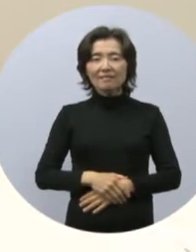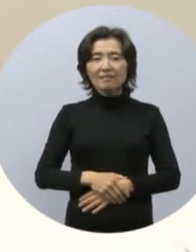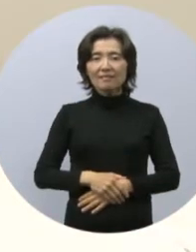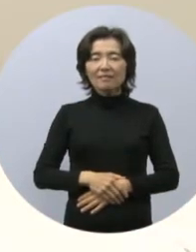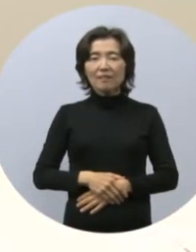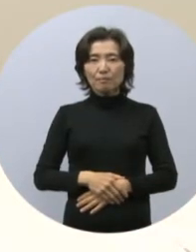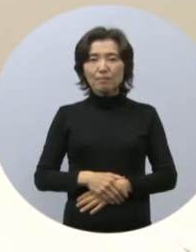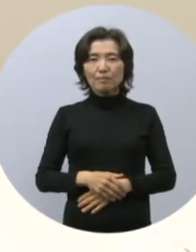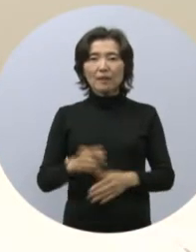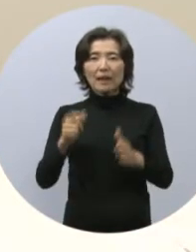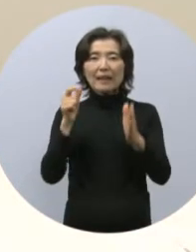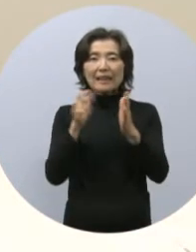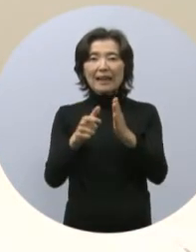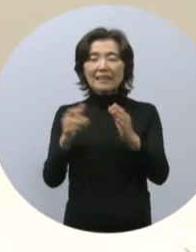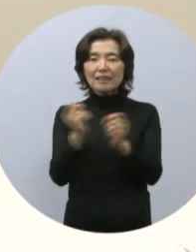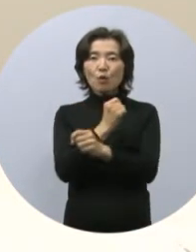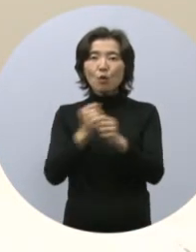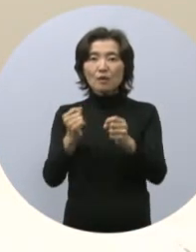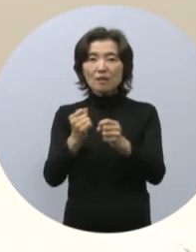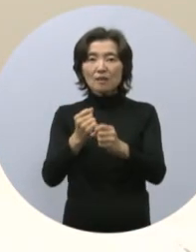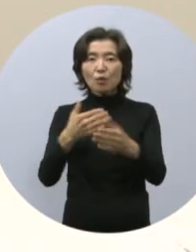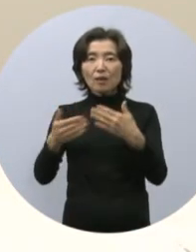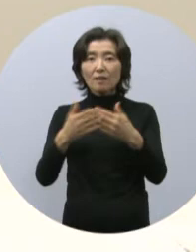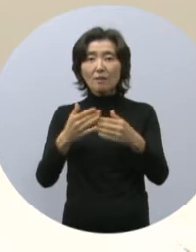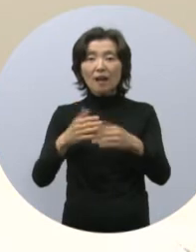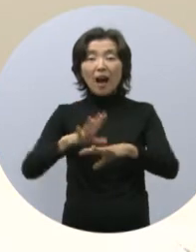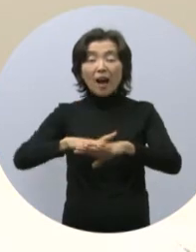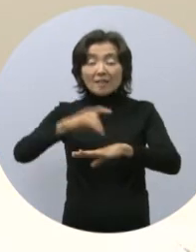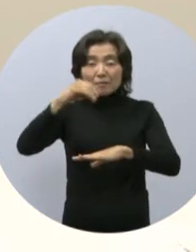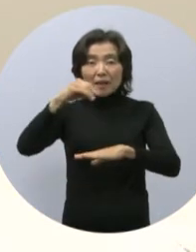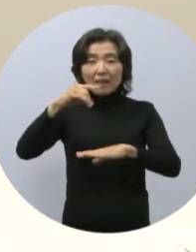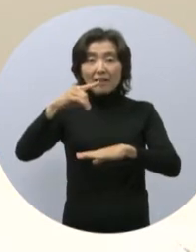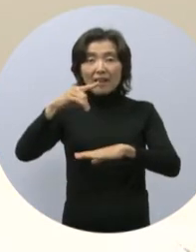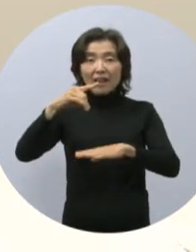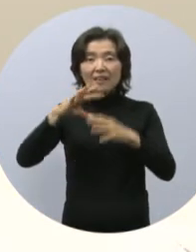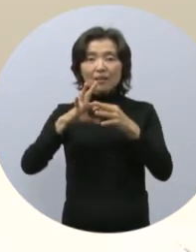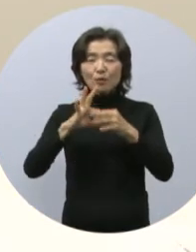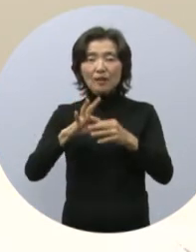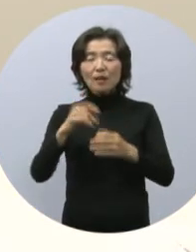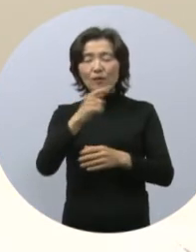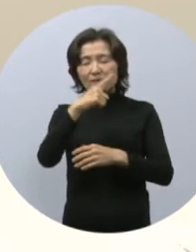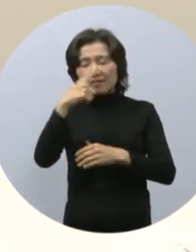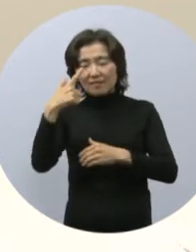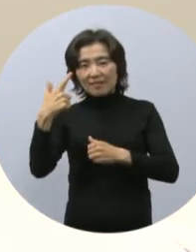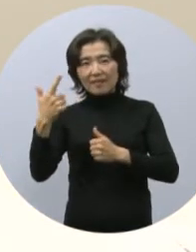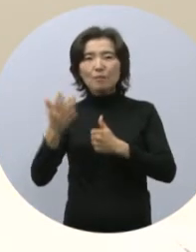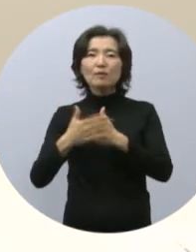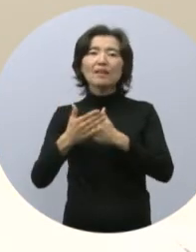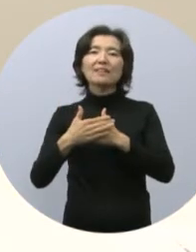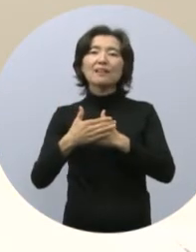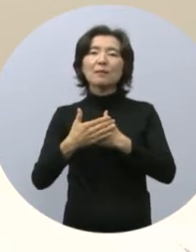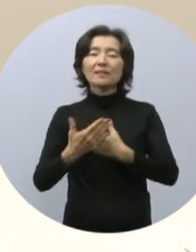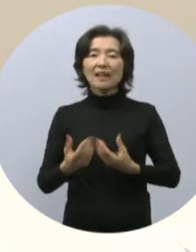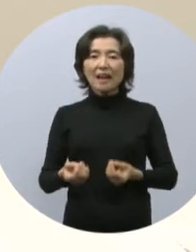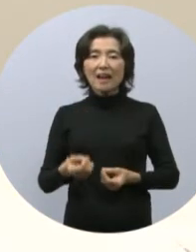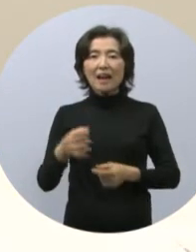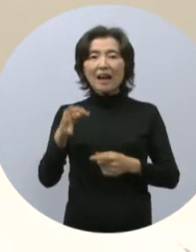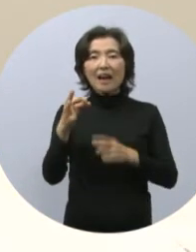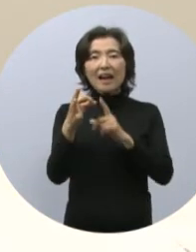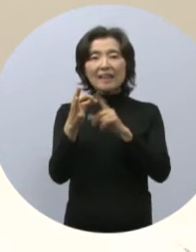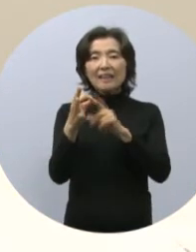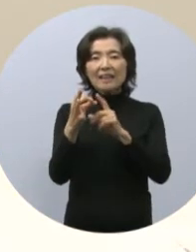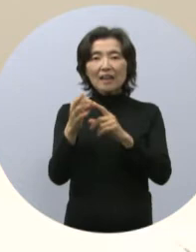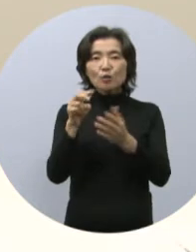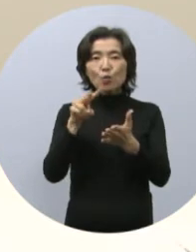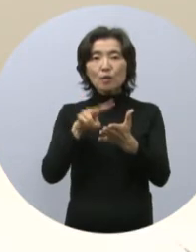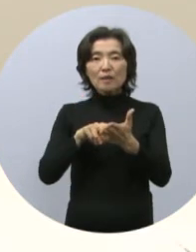これは耐震工事というのは初めてなんで、これは大変助かりました。一つの金額的にも一つの目安